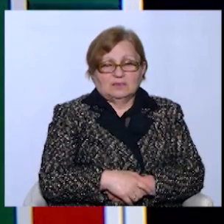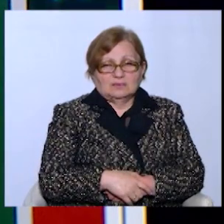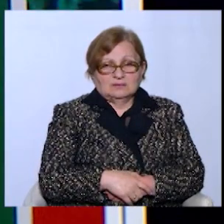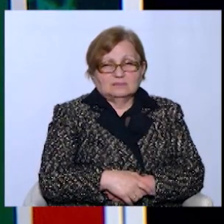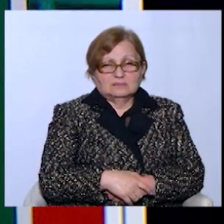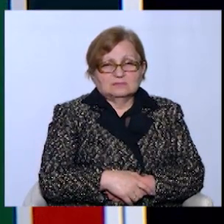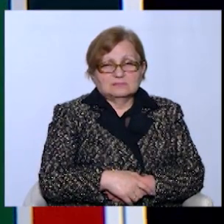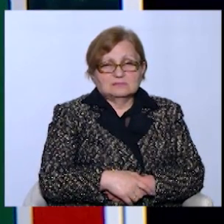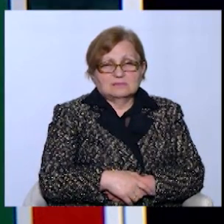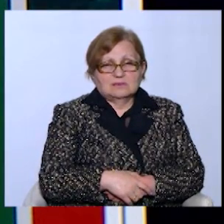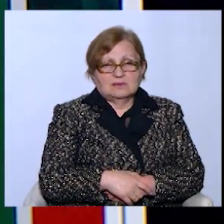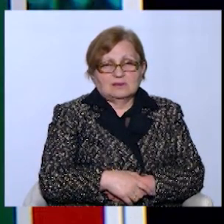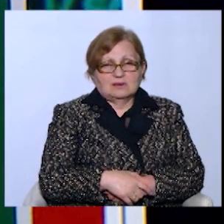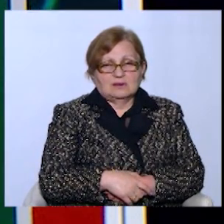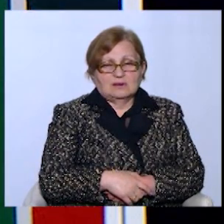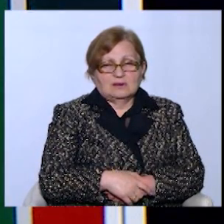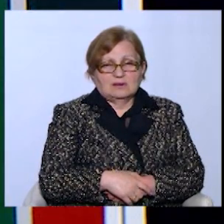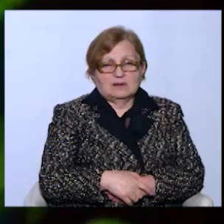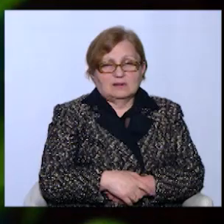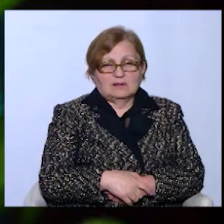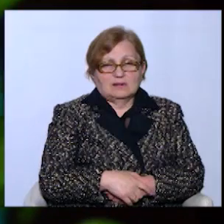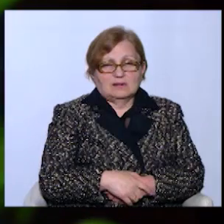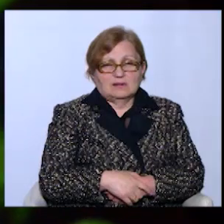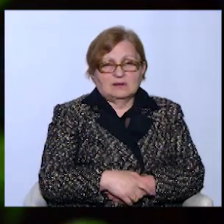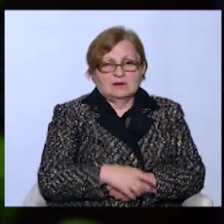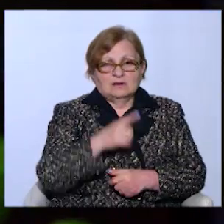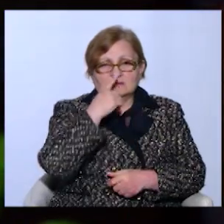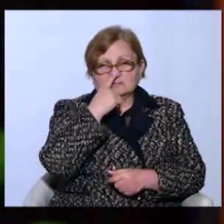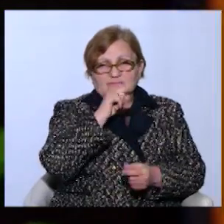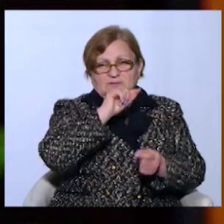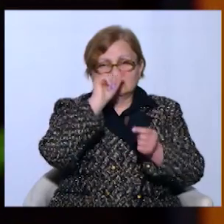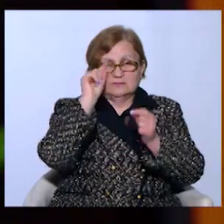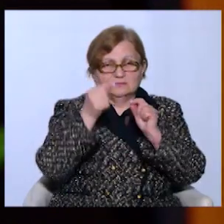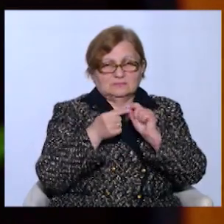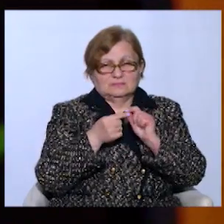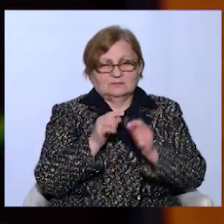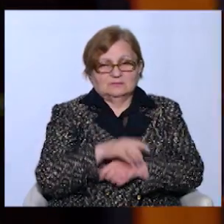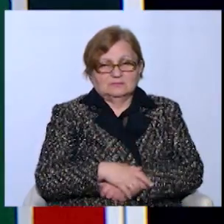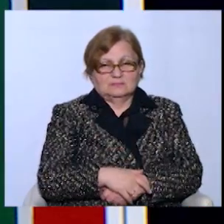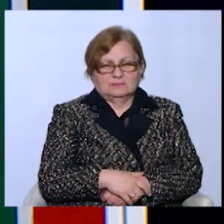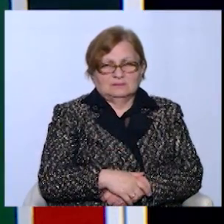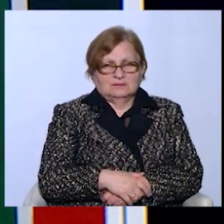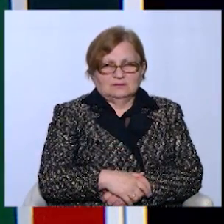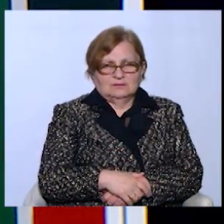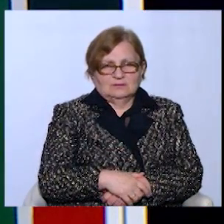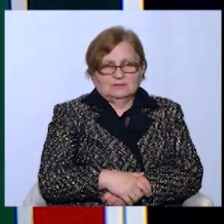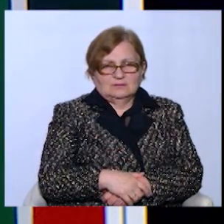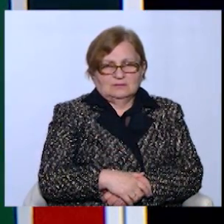ამ წვეროს ჩამოვიტან სულ ბოლოში. შეხედეთ, აი ასე.